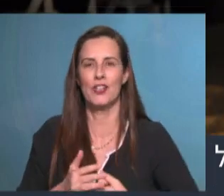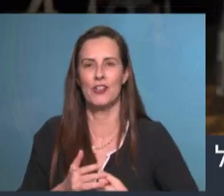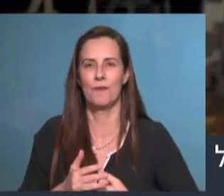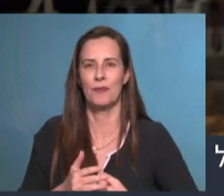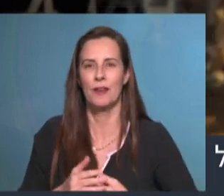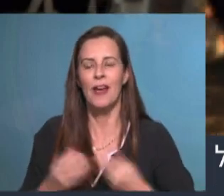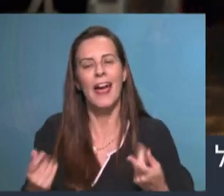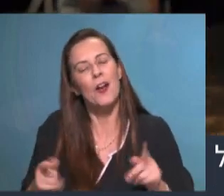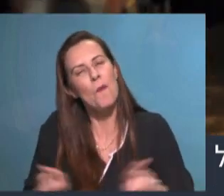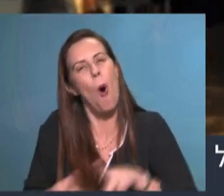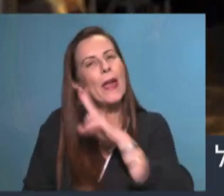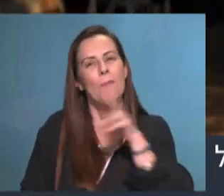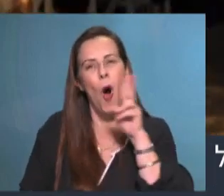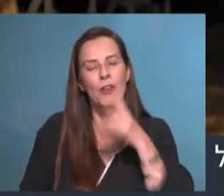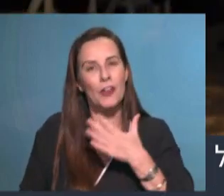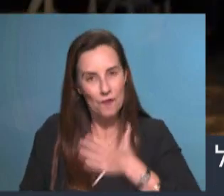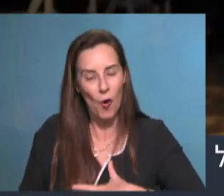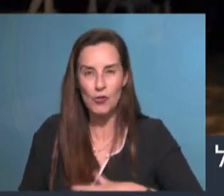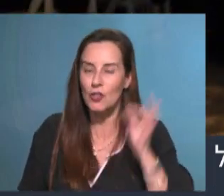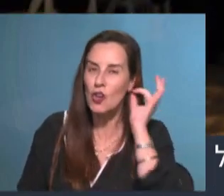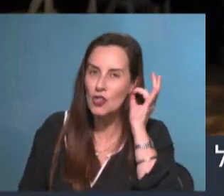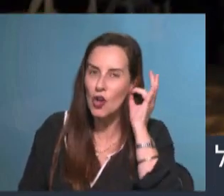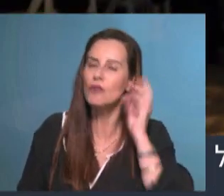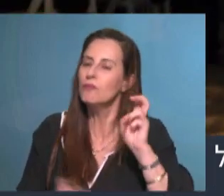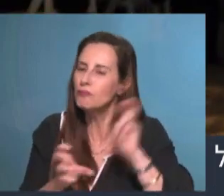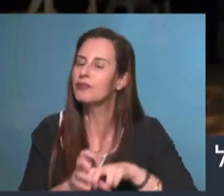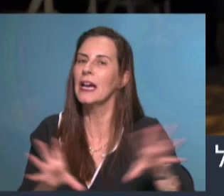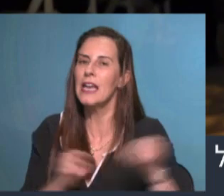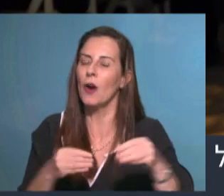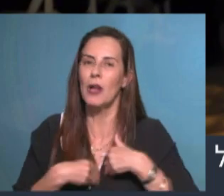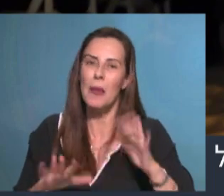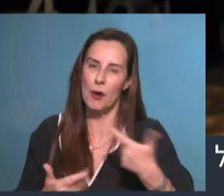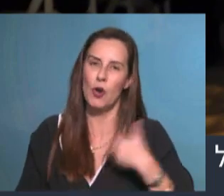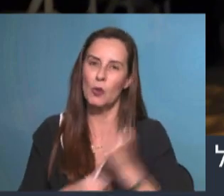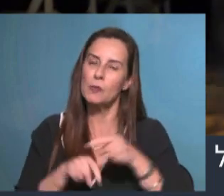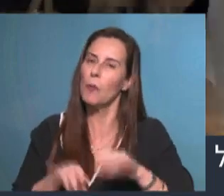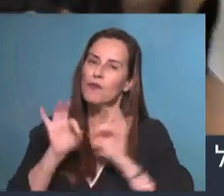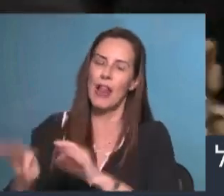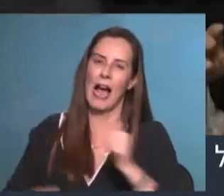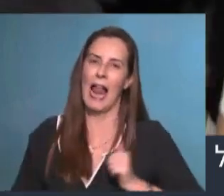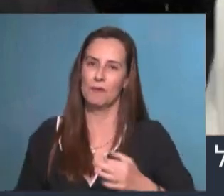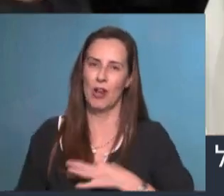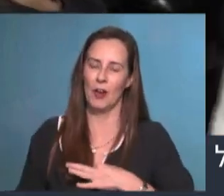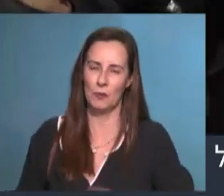הצד האימהי ורוצות שנשים יירתמו איתנו למה שאנחנו עושים פה למען חיילינו.